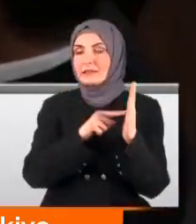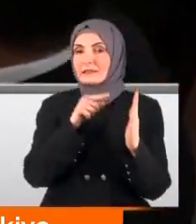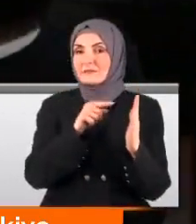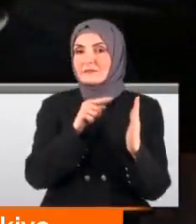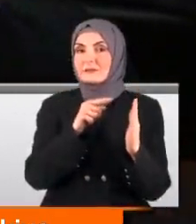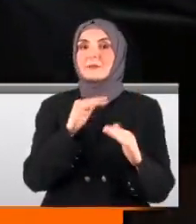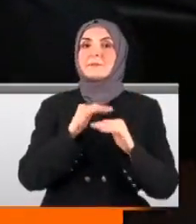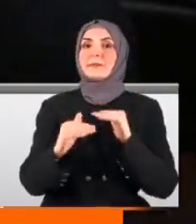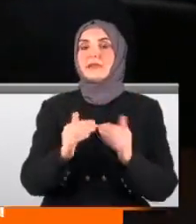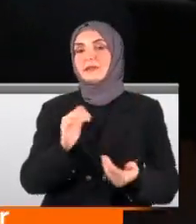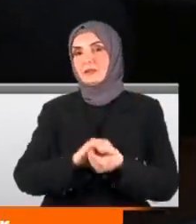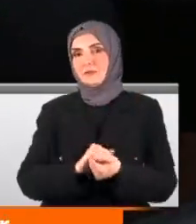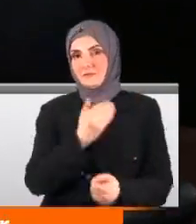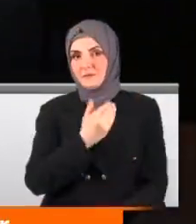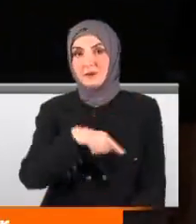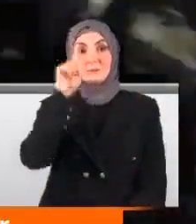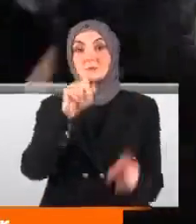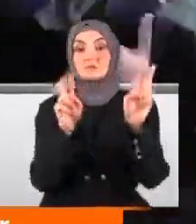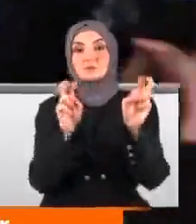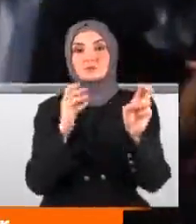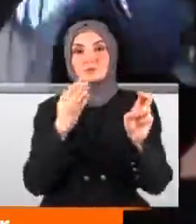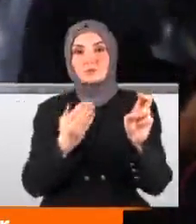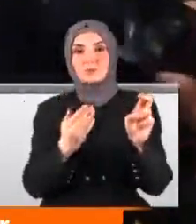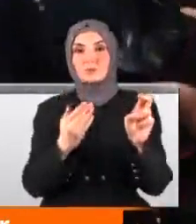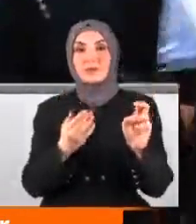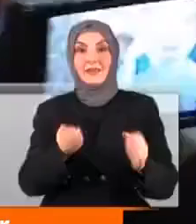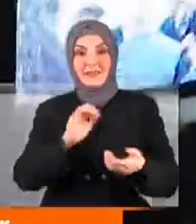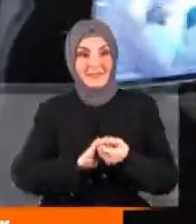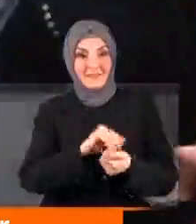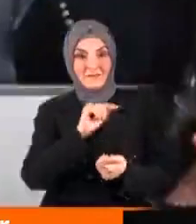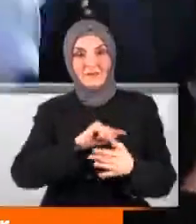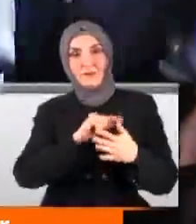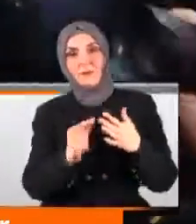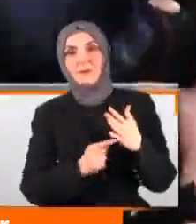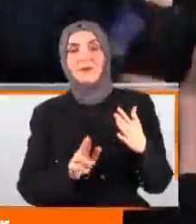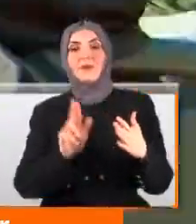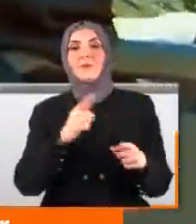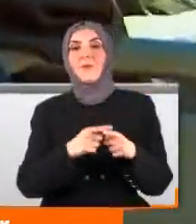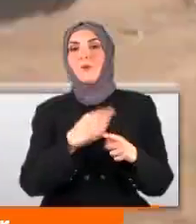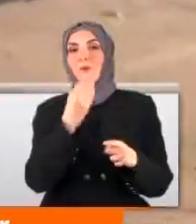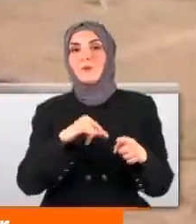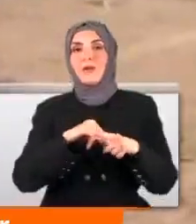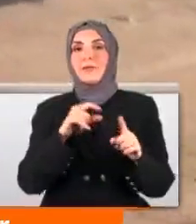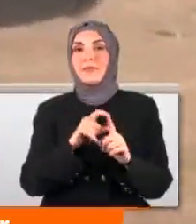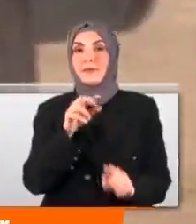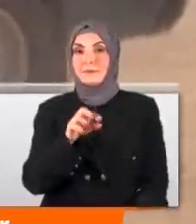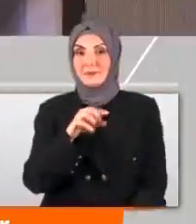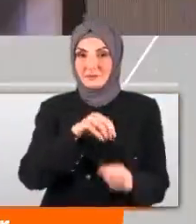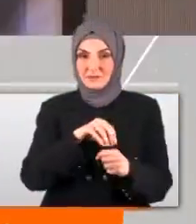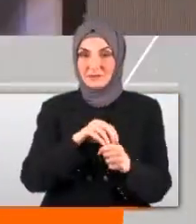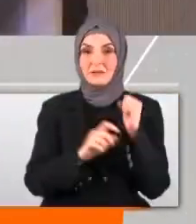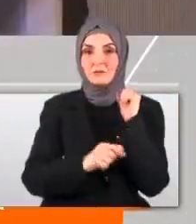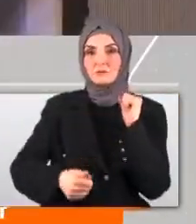İttifakı, gündeminde ittifakın 7. ortağı HDP'nin terörist başına özgürlük vaadi vardı. Sert sözlerle